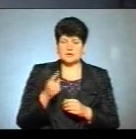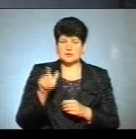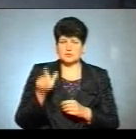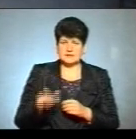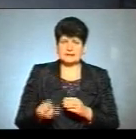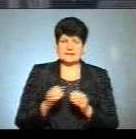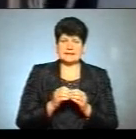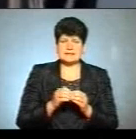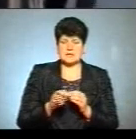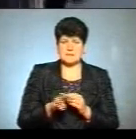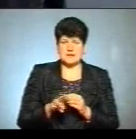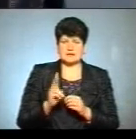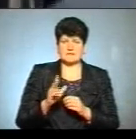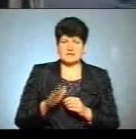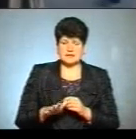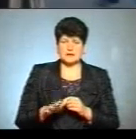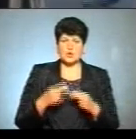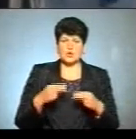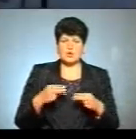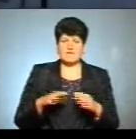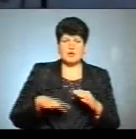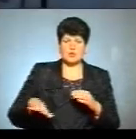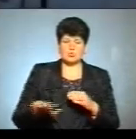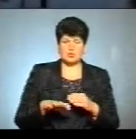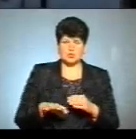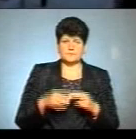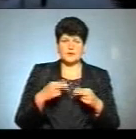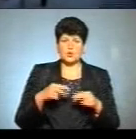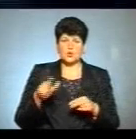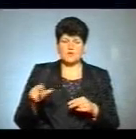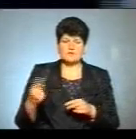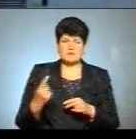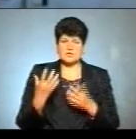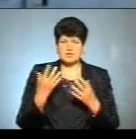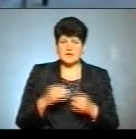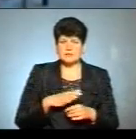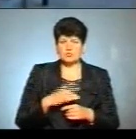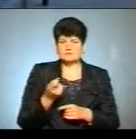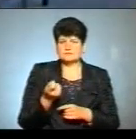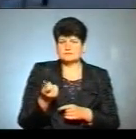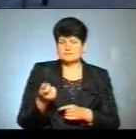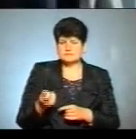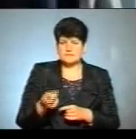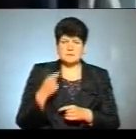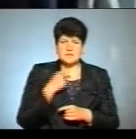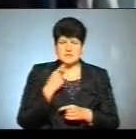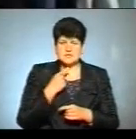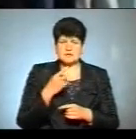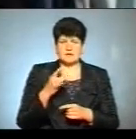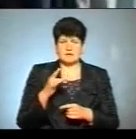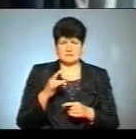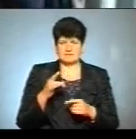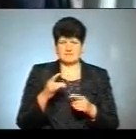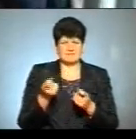на 10 метрів квадратних торгівельної площі. Торговців у перший день було небагато. М'ясні ряди майже